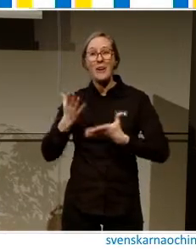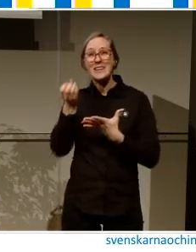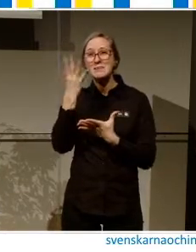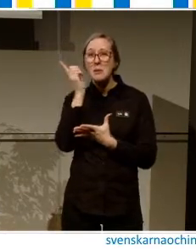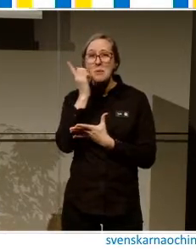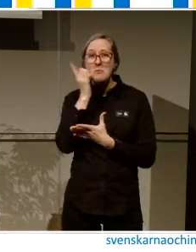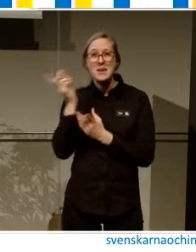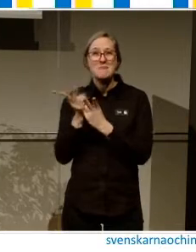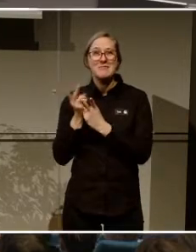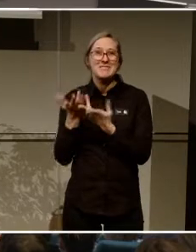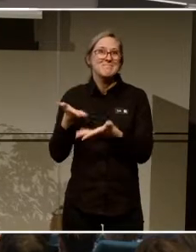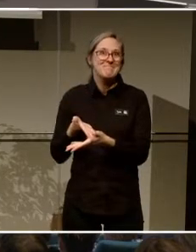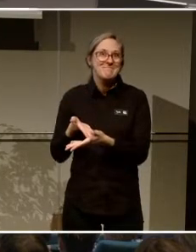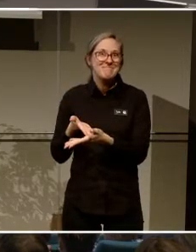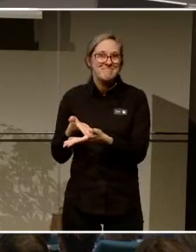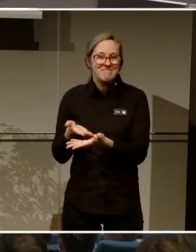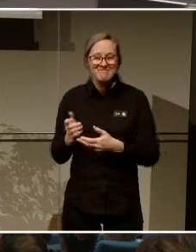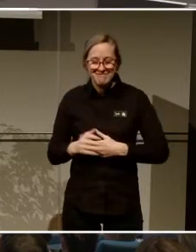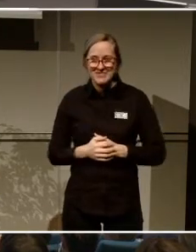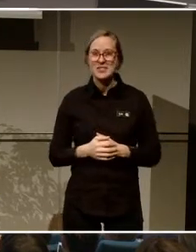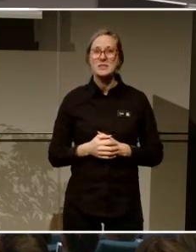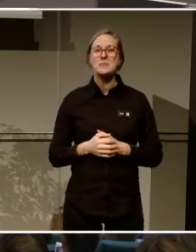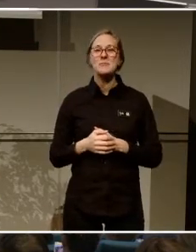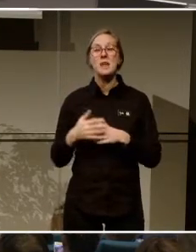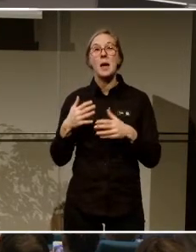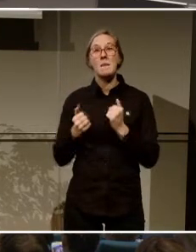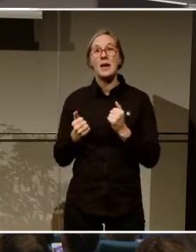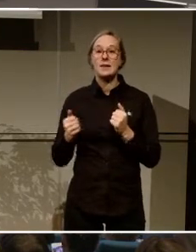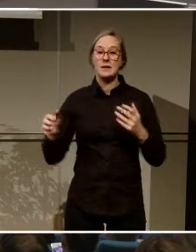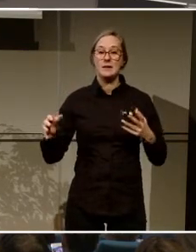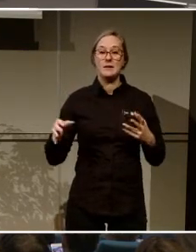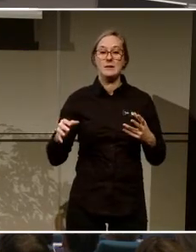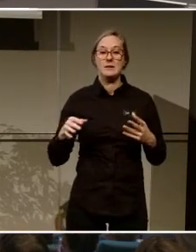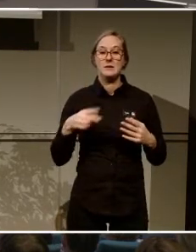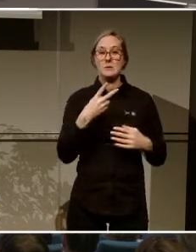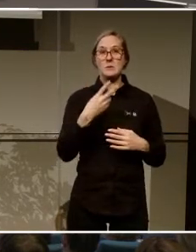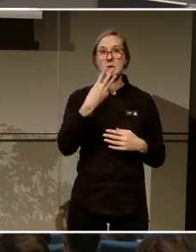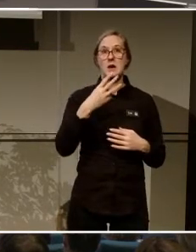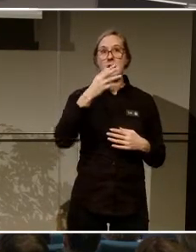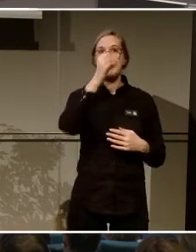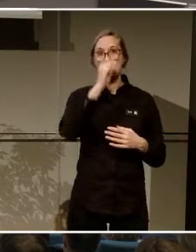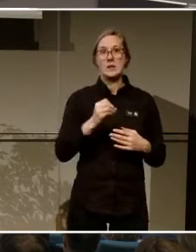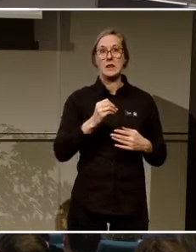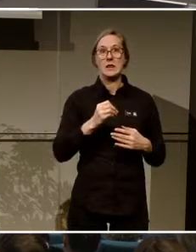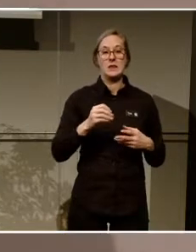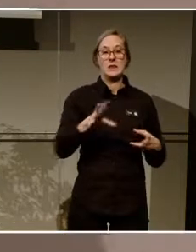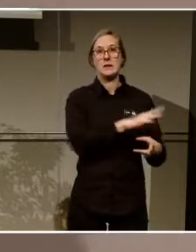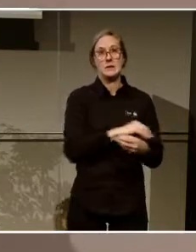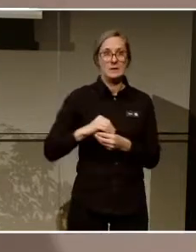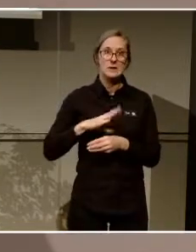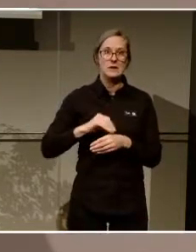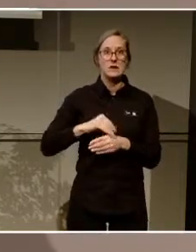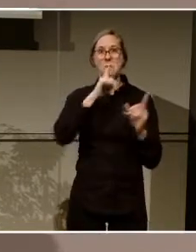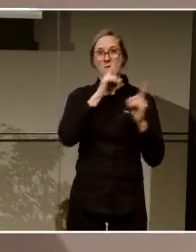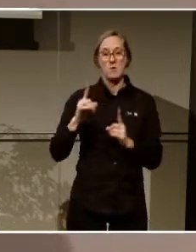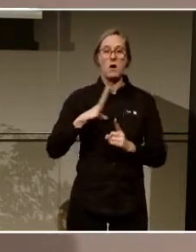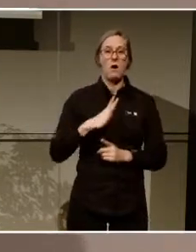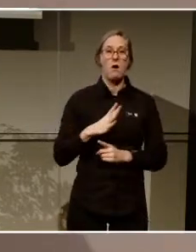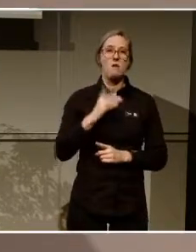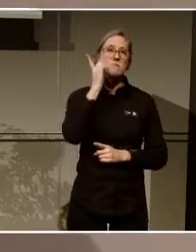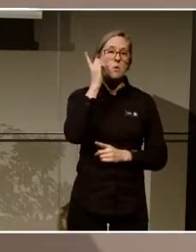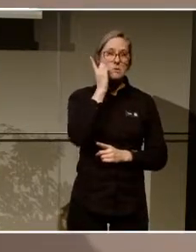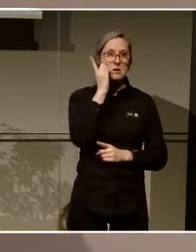blivit tillfrågade om de har BankID. Men det blev 23% av befolkningen där som har mobilt BankID. Men